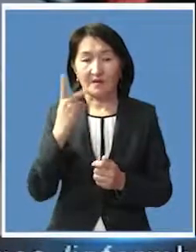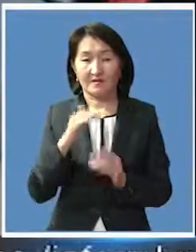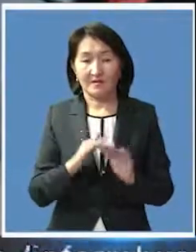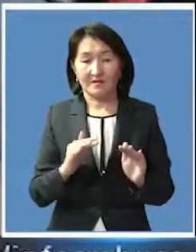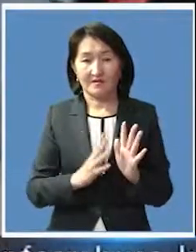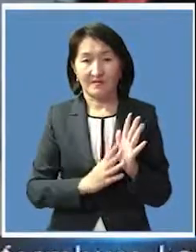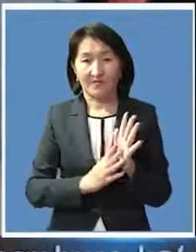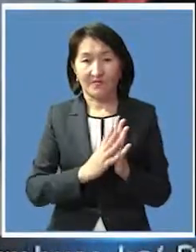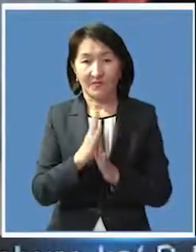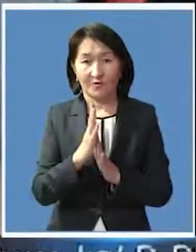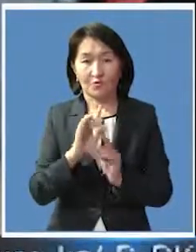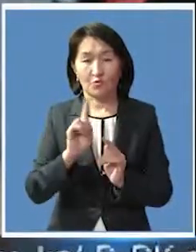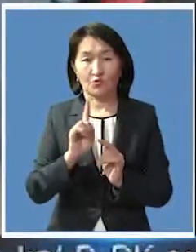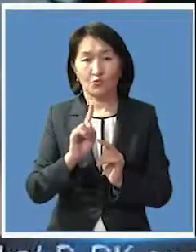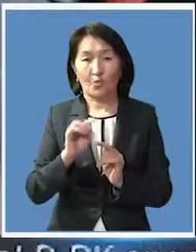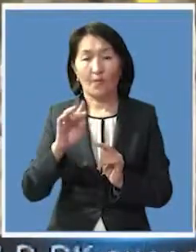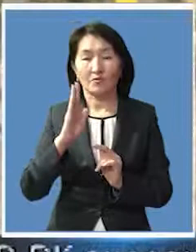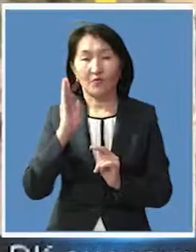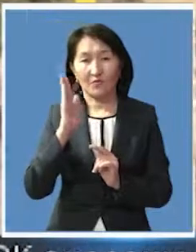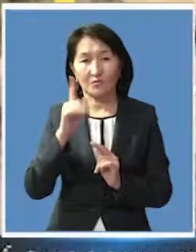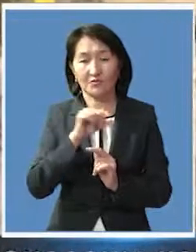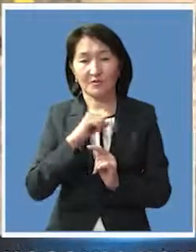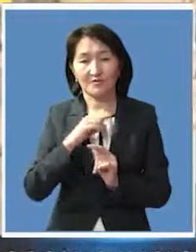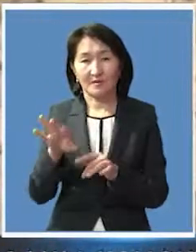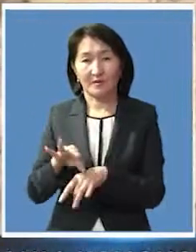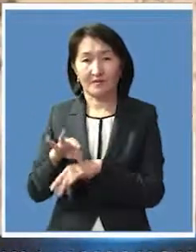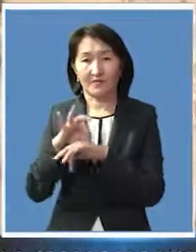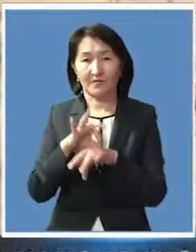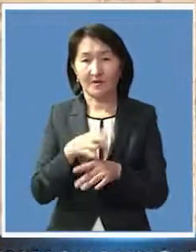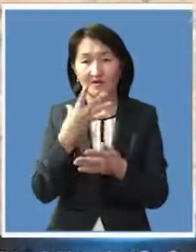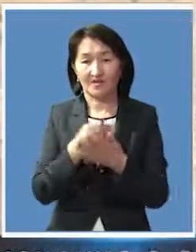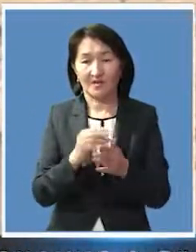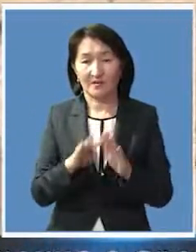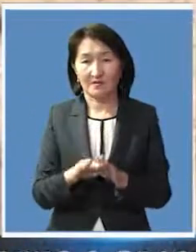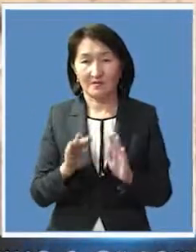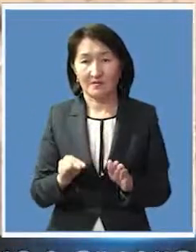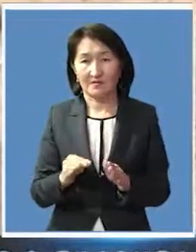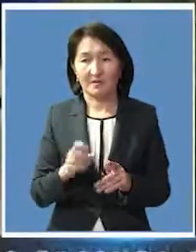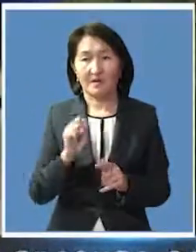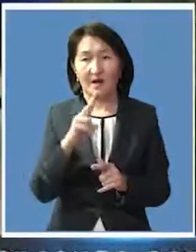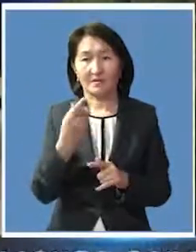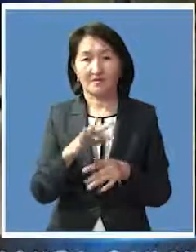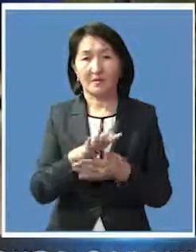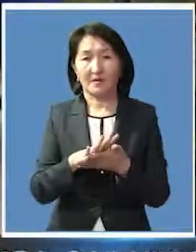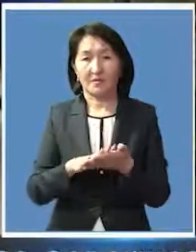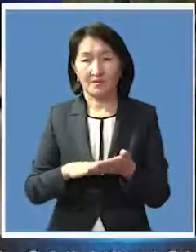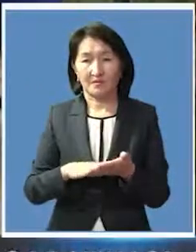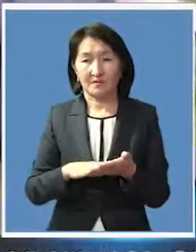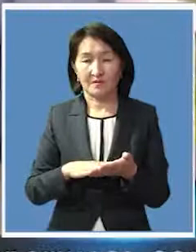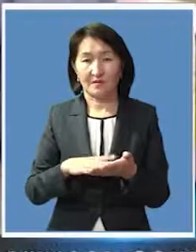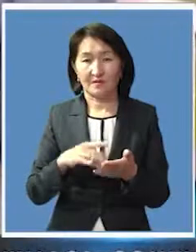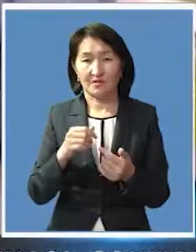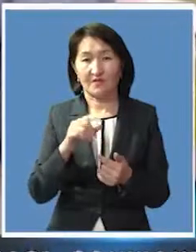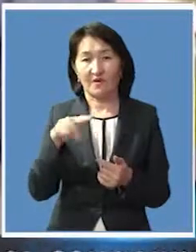своих детей, внуков к этим деревьям. Акция продолжилась в Байзакском районе, а именно в средней школе имени Кикбаева. Собравшихся